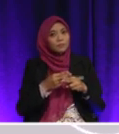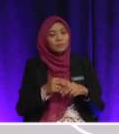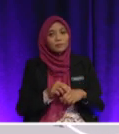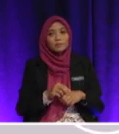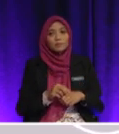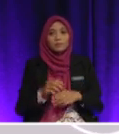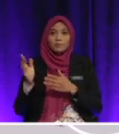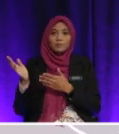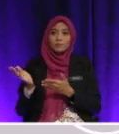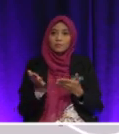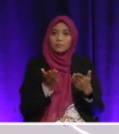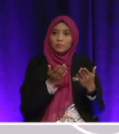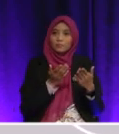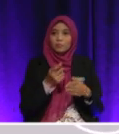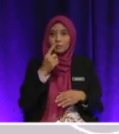membawa misi